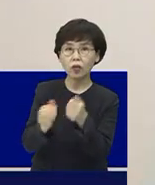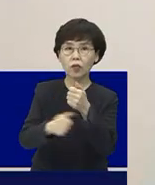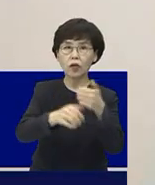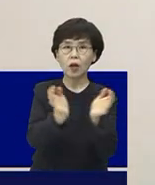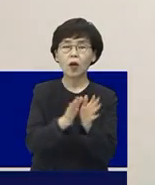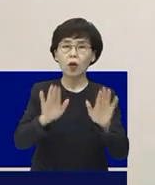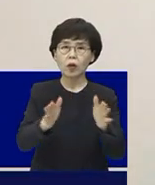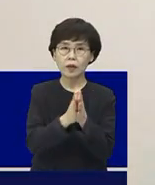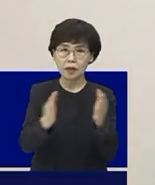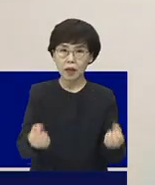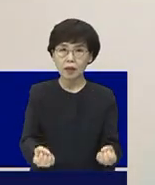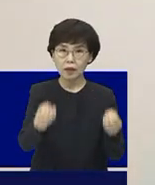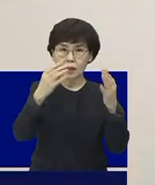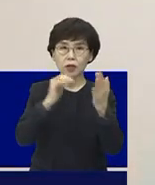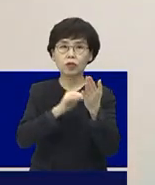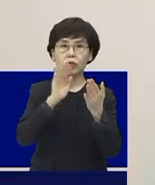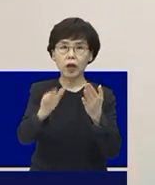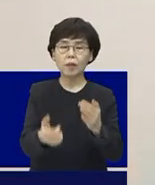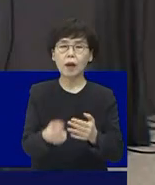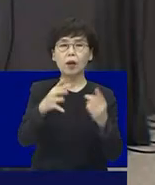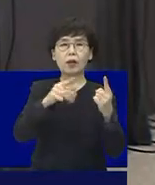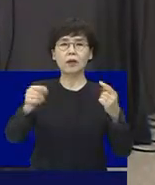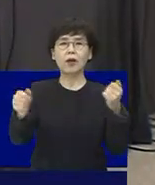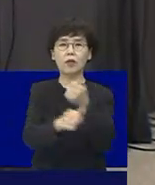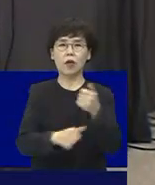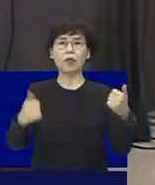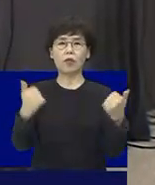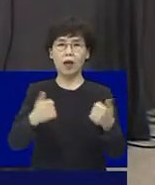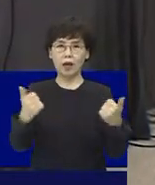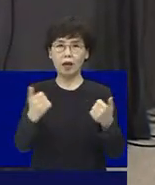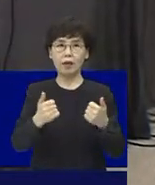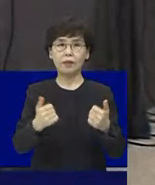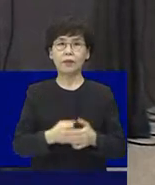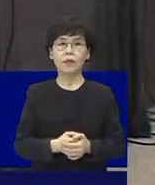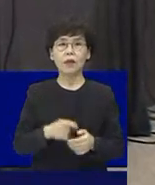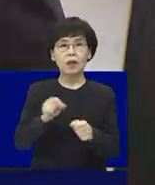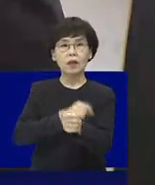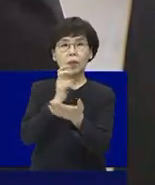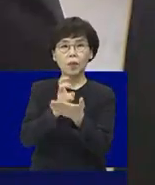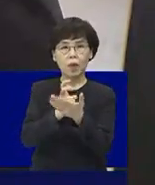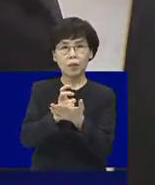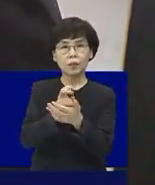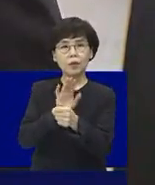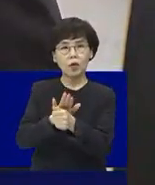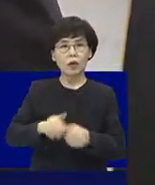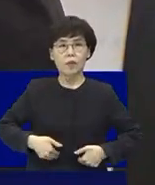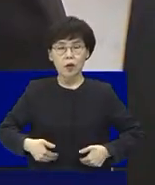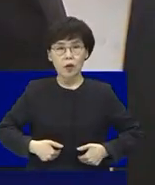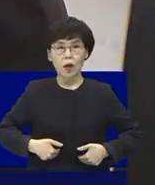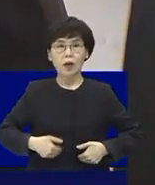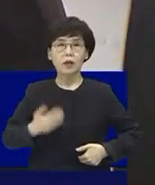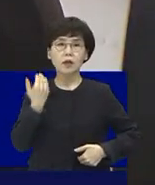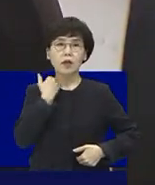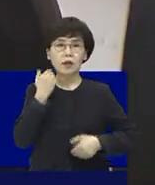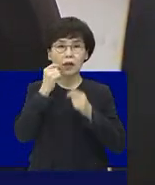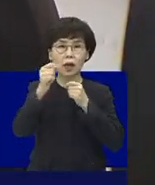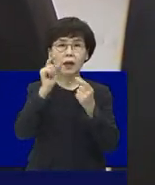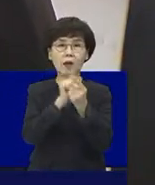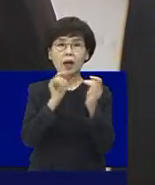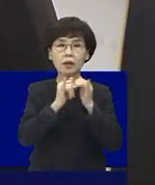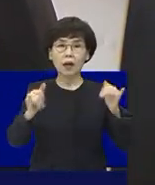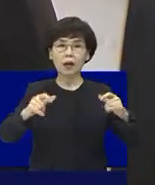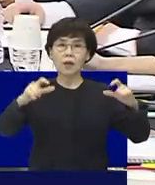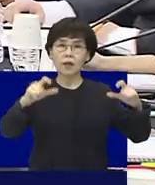피해지원위원회는 오늘 발족식을 가진 뒤 곧바로 1차 위원회를 열었습니다. 특별법 지원이 필요한 임차인은 거주지